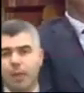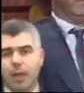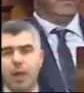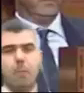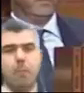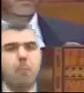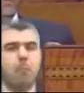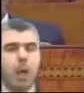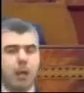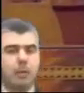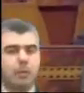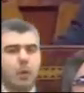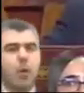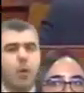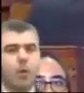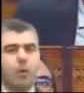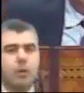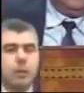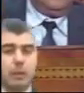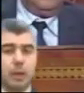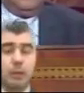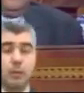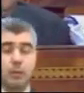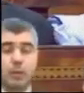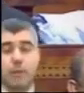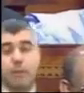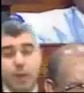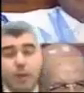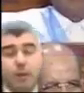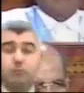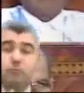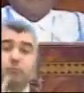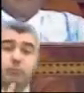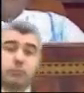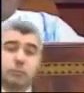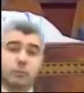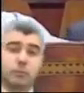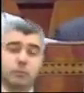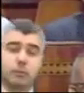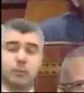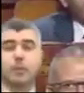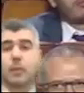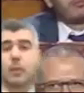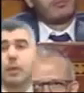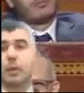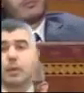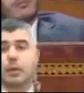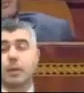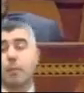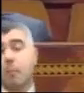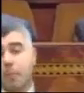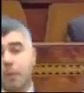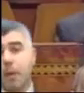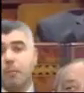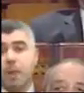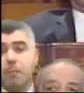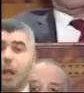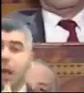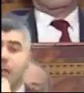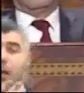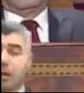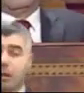أن القليل من البلدان الذين واجهوا هذا التحدي بكل هذه الحماسة وكل هذا الابتكار